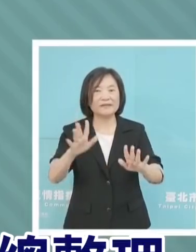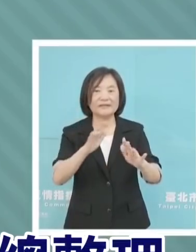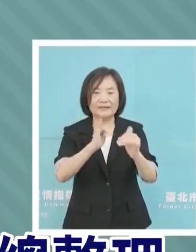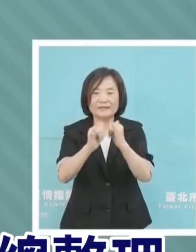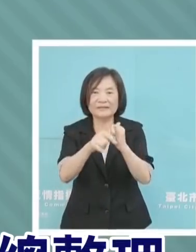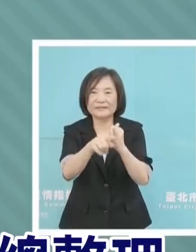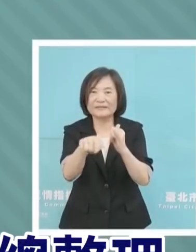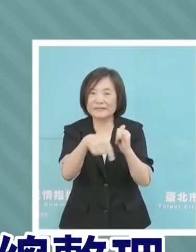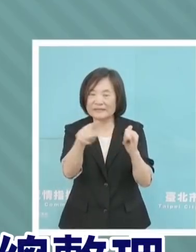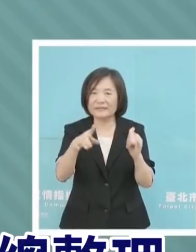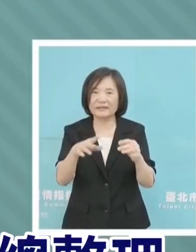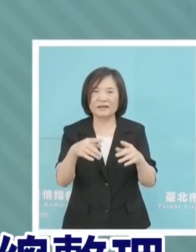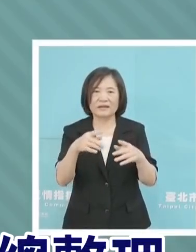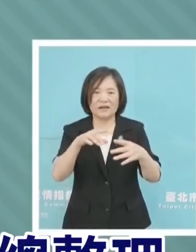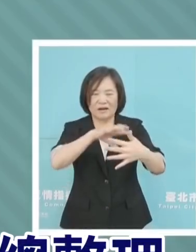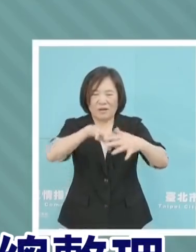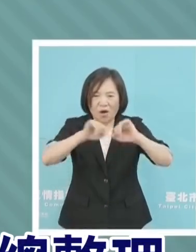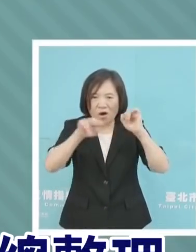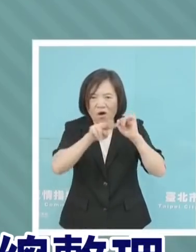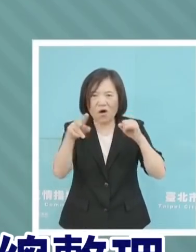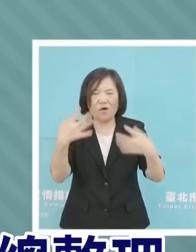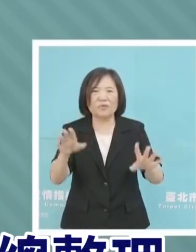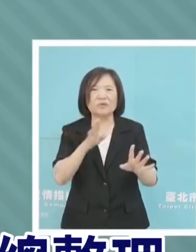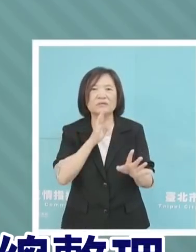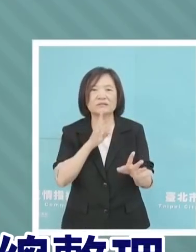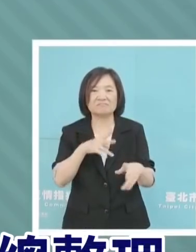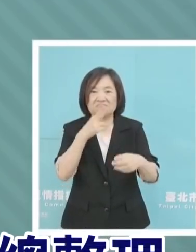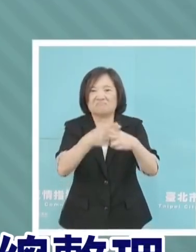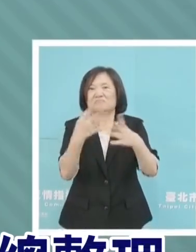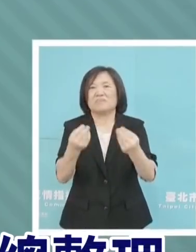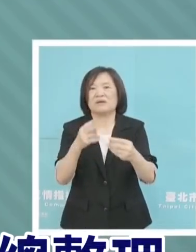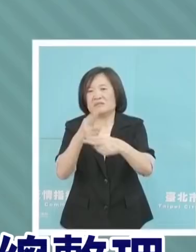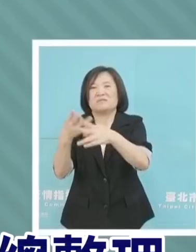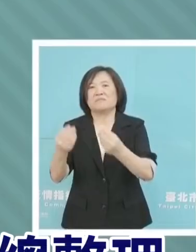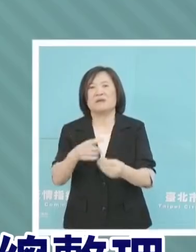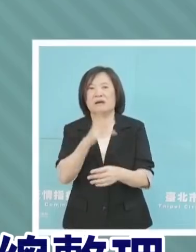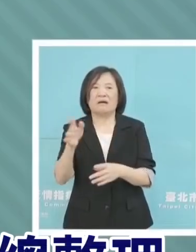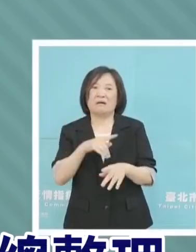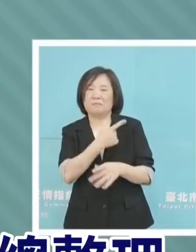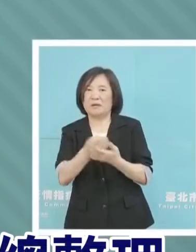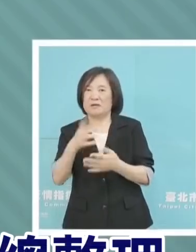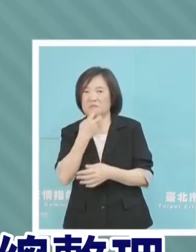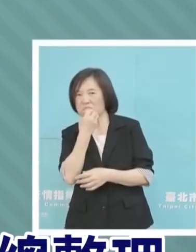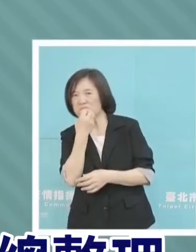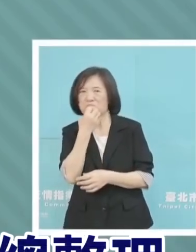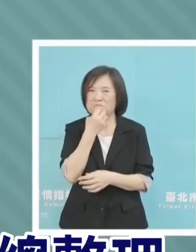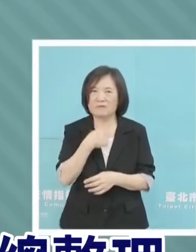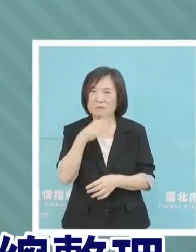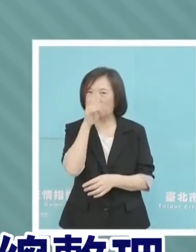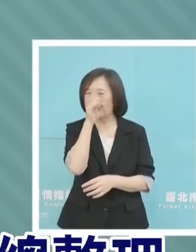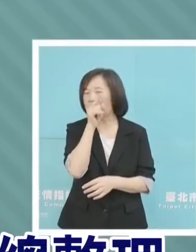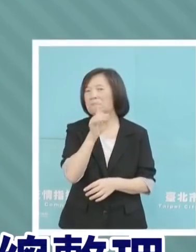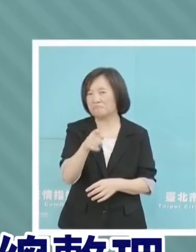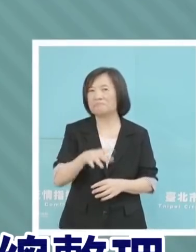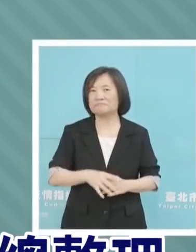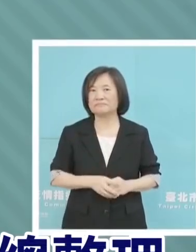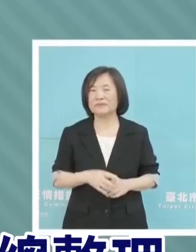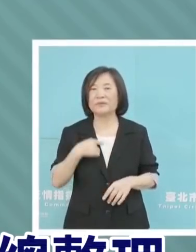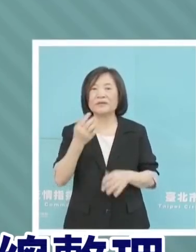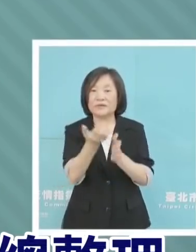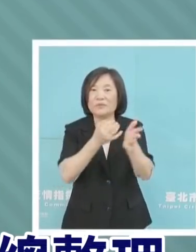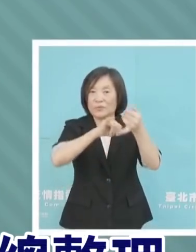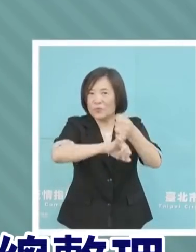是太多的不互信，你知道那弄得奇奇怪怪的。所以我的主张还是这样的哦，尽量预